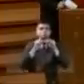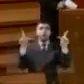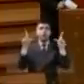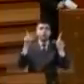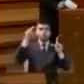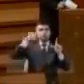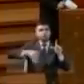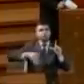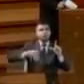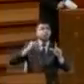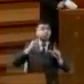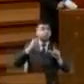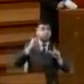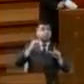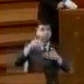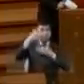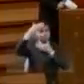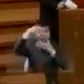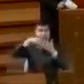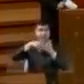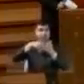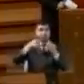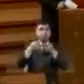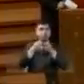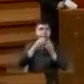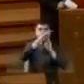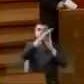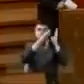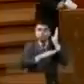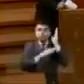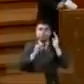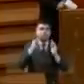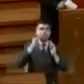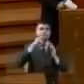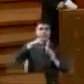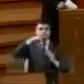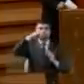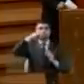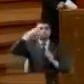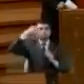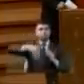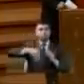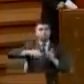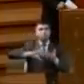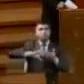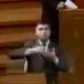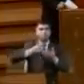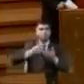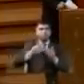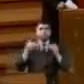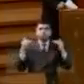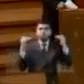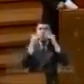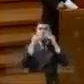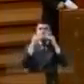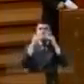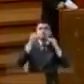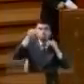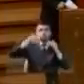ذلك، لان هذا مغرب قوي قهز راسه. علاش؟ لان كل قوى ديال في الوقت ديال